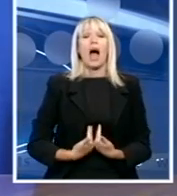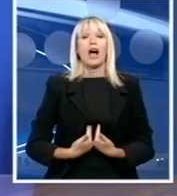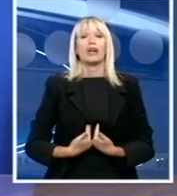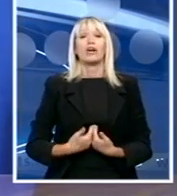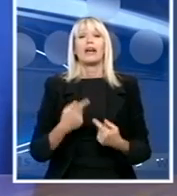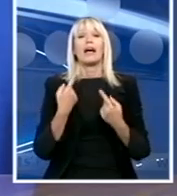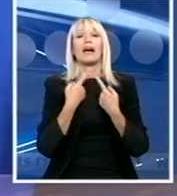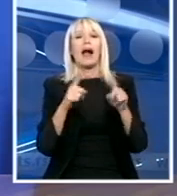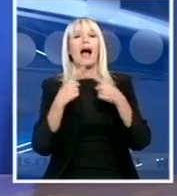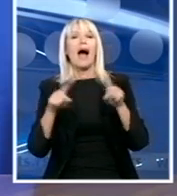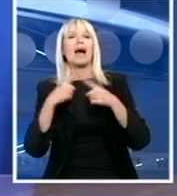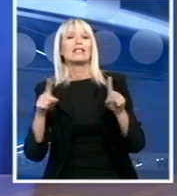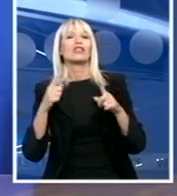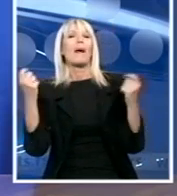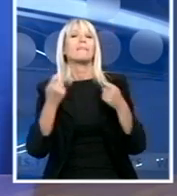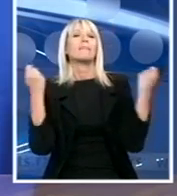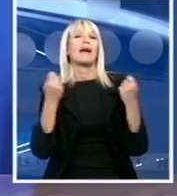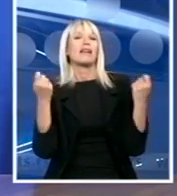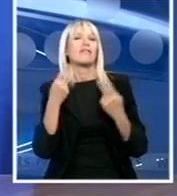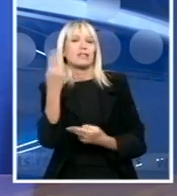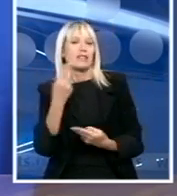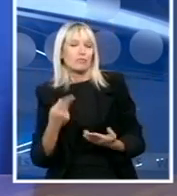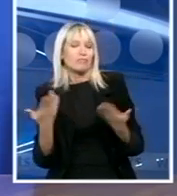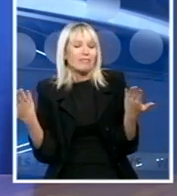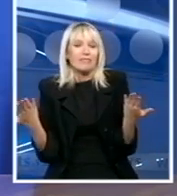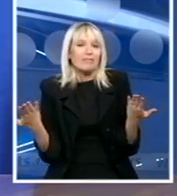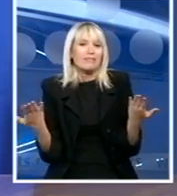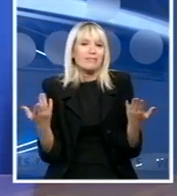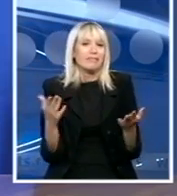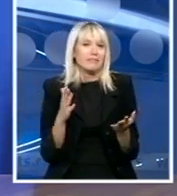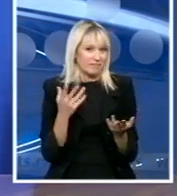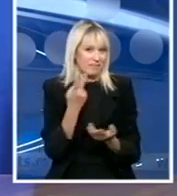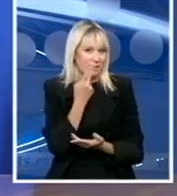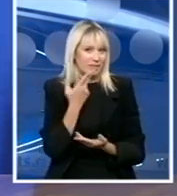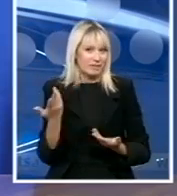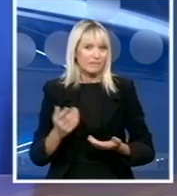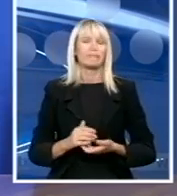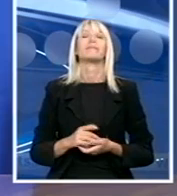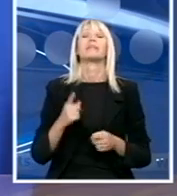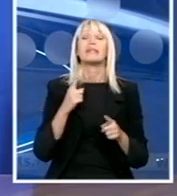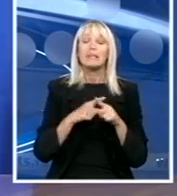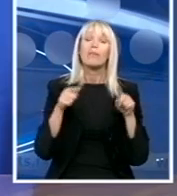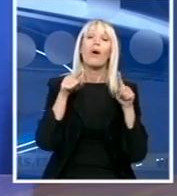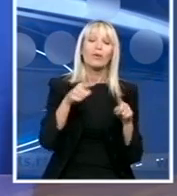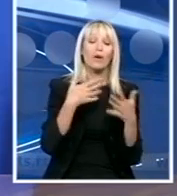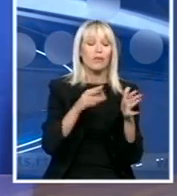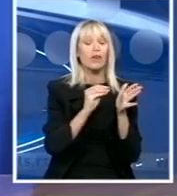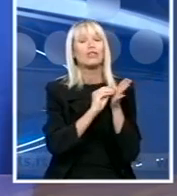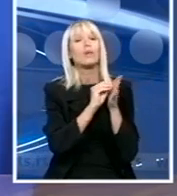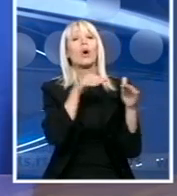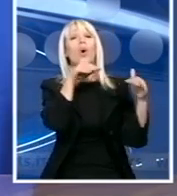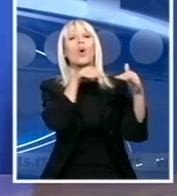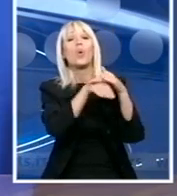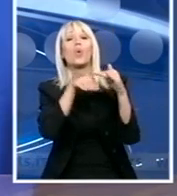na različite vrste umetničkih događaja. Tako da, zato je ovde napisano u